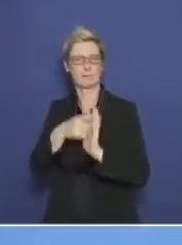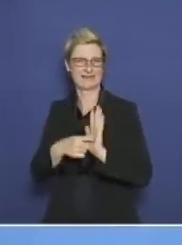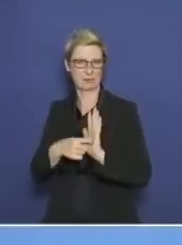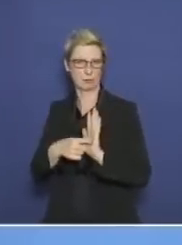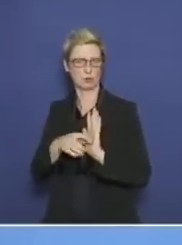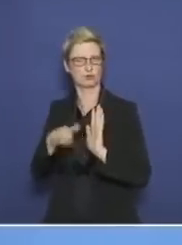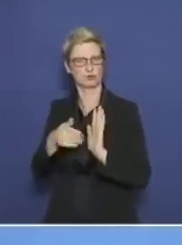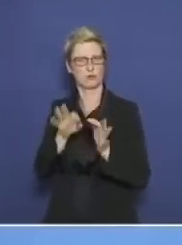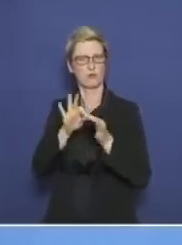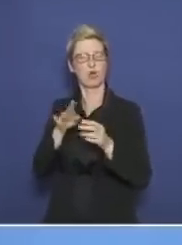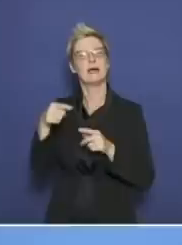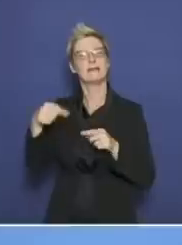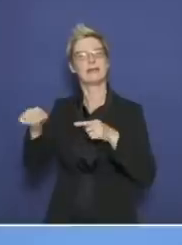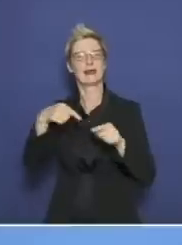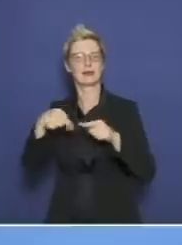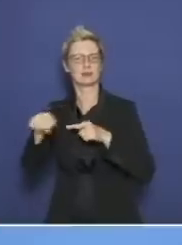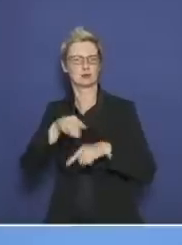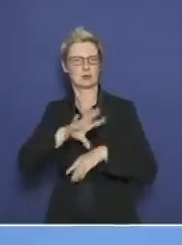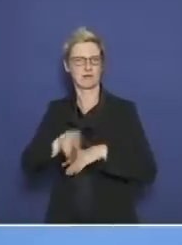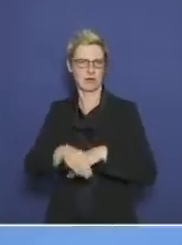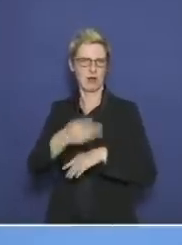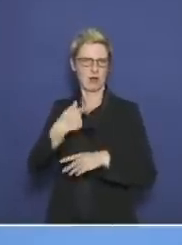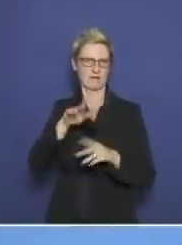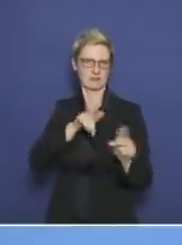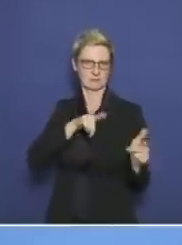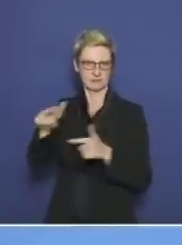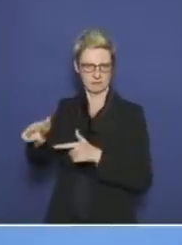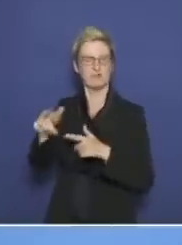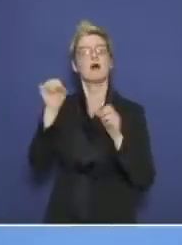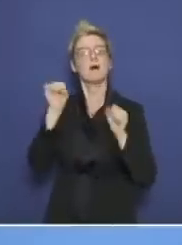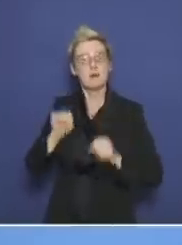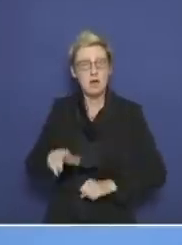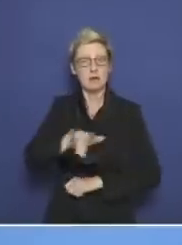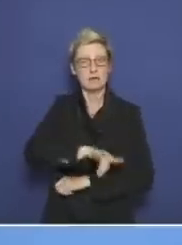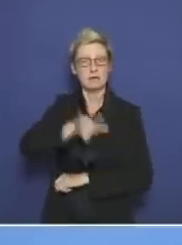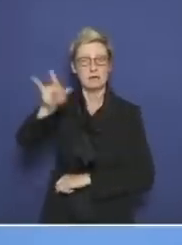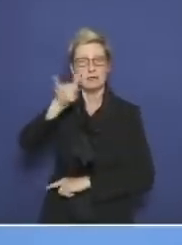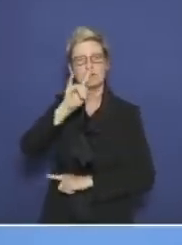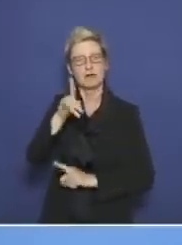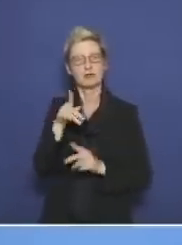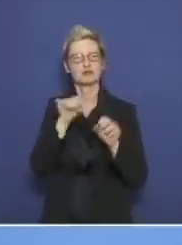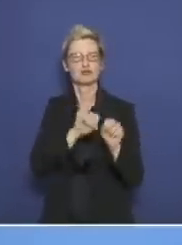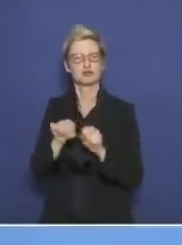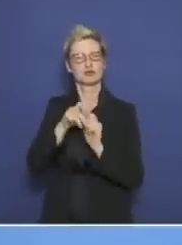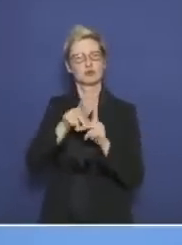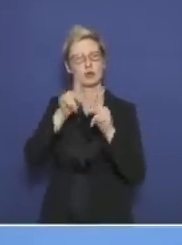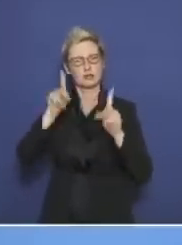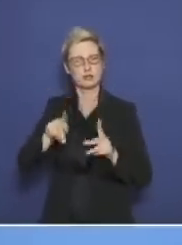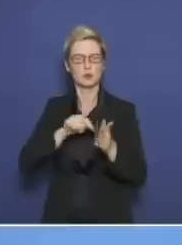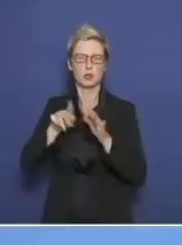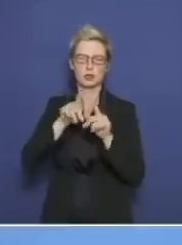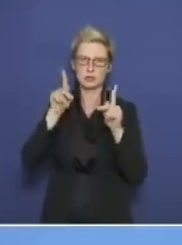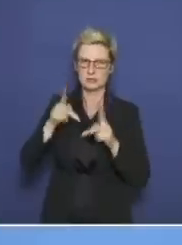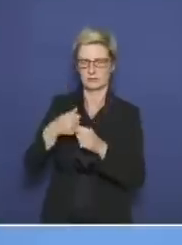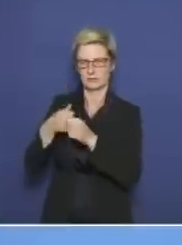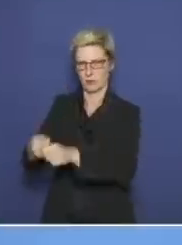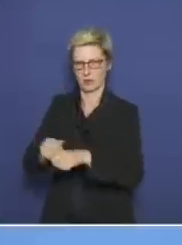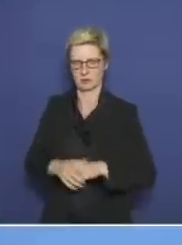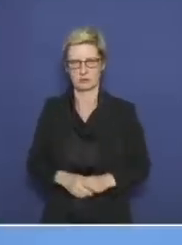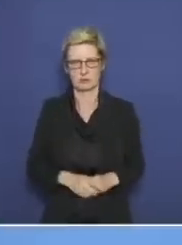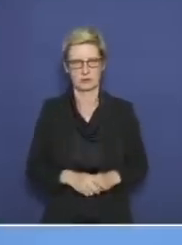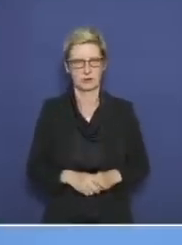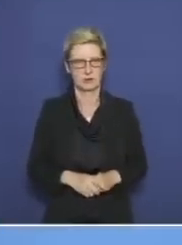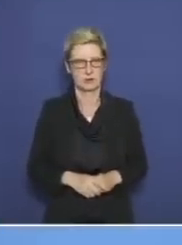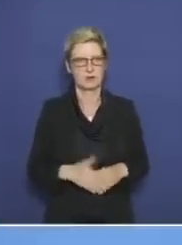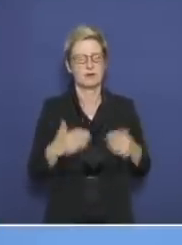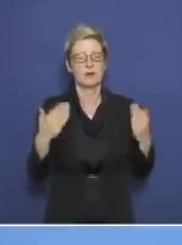eine solche Delegationsreise mit sich bringt, mit den entsprechenden Schutzkonzepten. Auch, wissen Sie, die Reise hat ja nicht wegen der